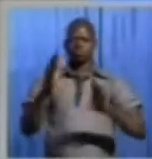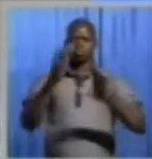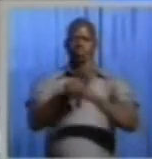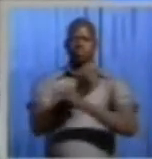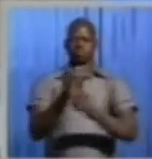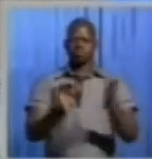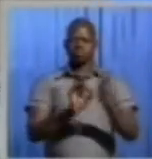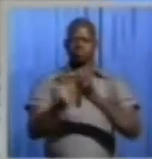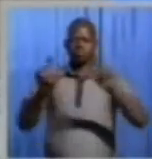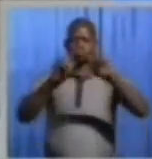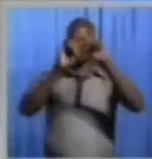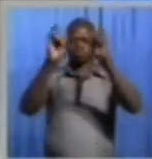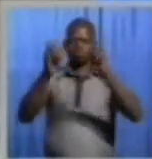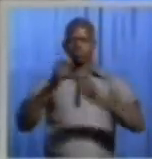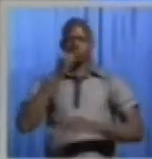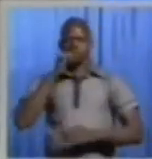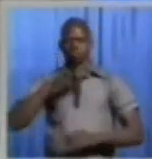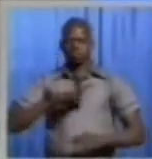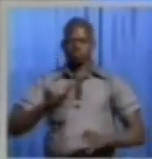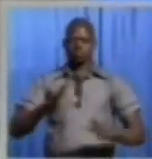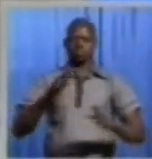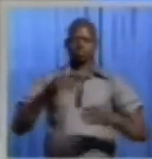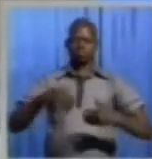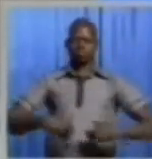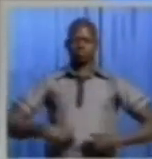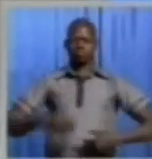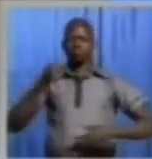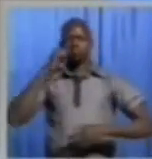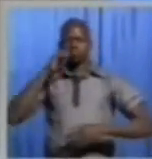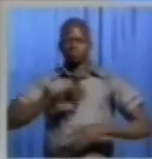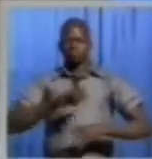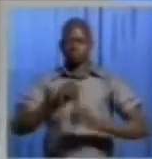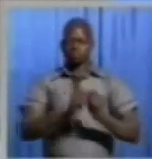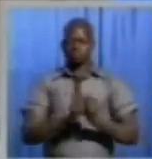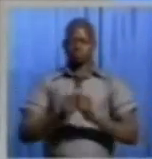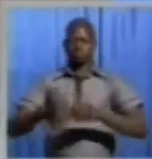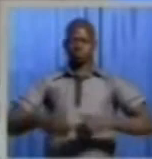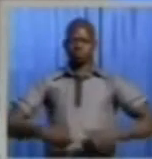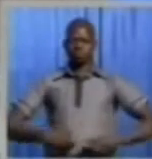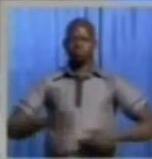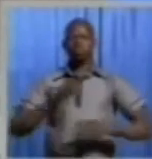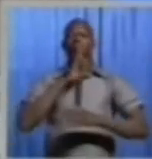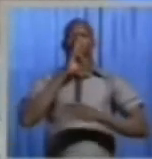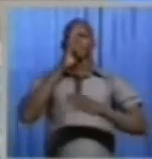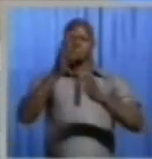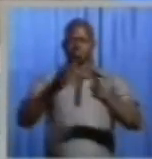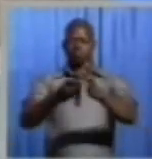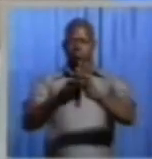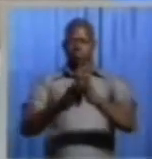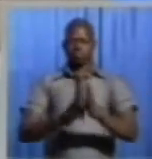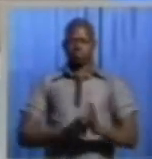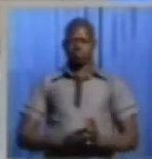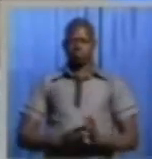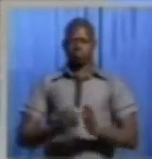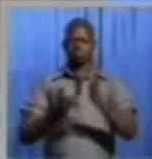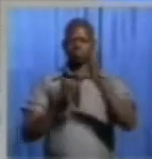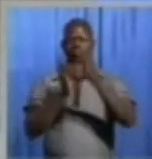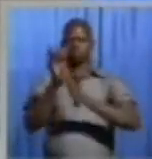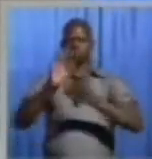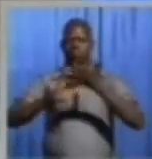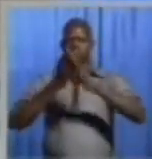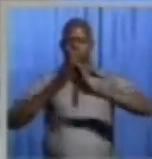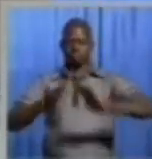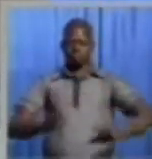compte de la question de la femme, de la jeune fille et de l'ensemble de la jeunesse sont des exigences pour la promotion de la paix, de